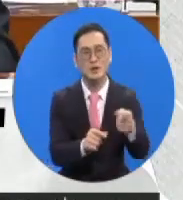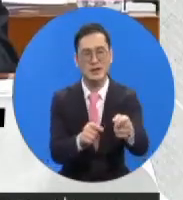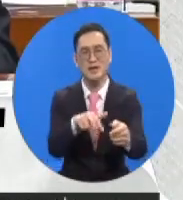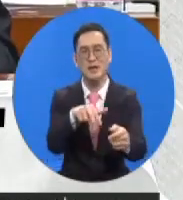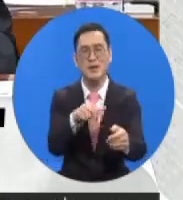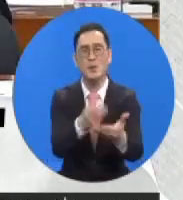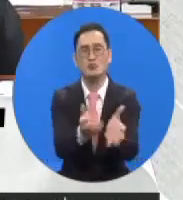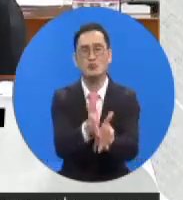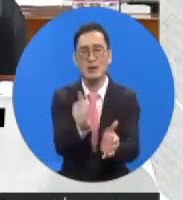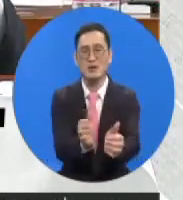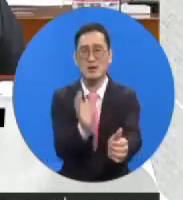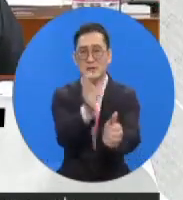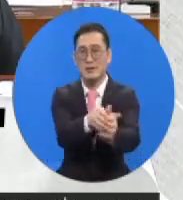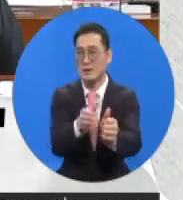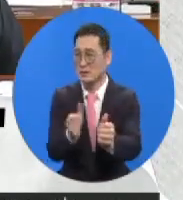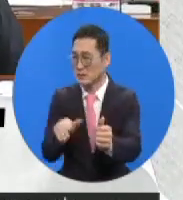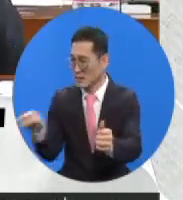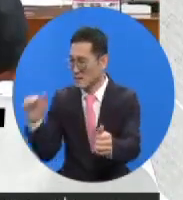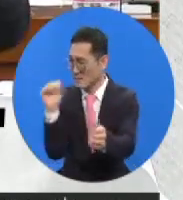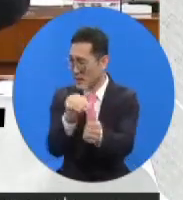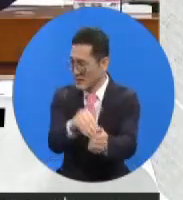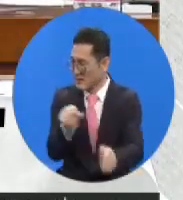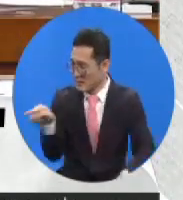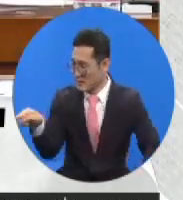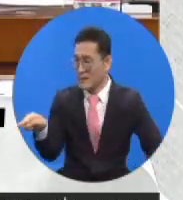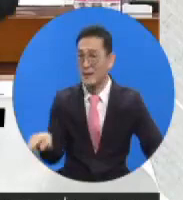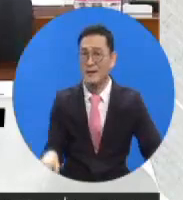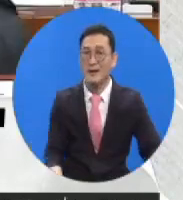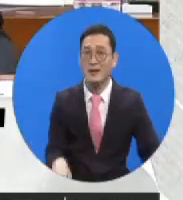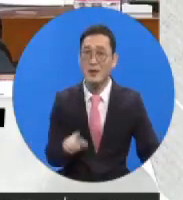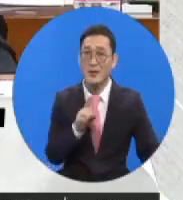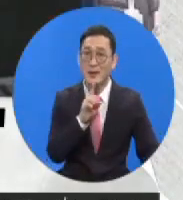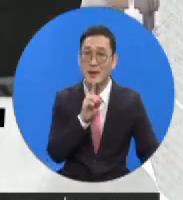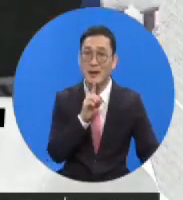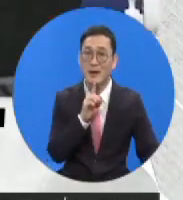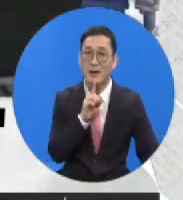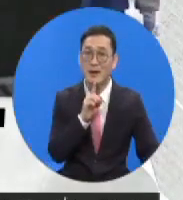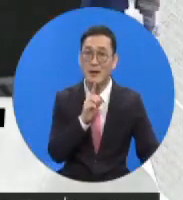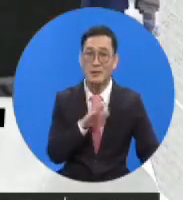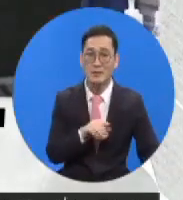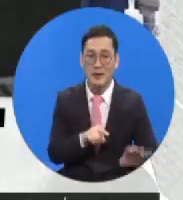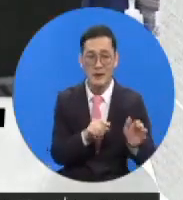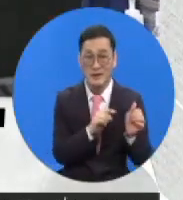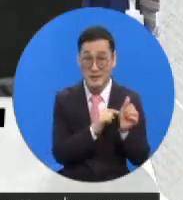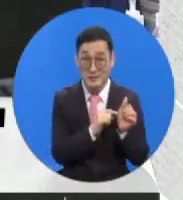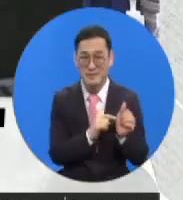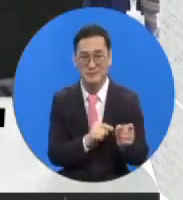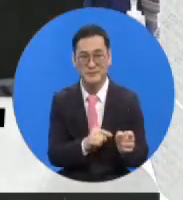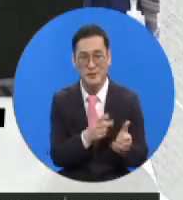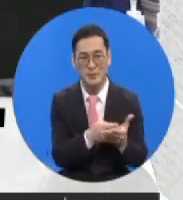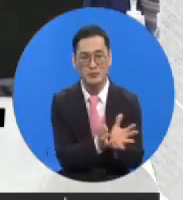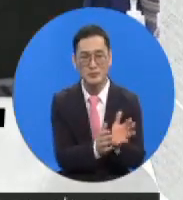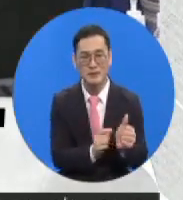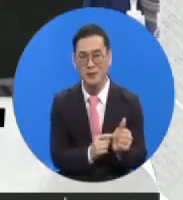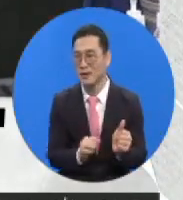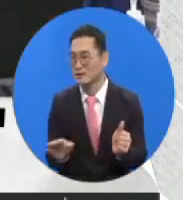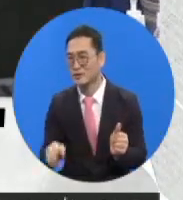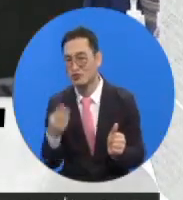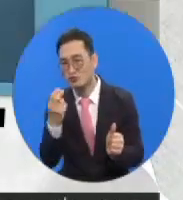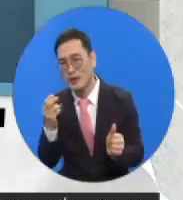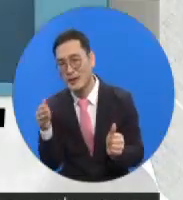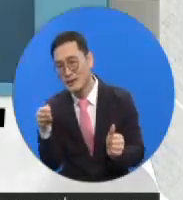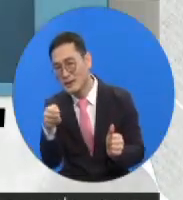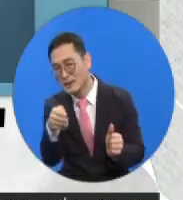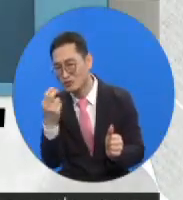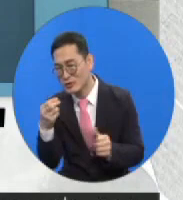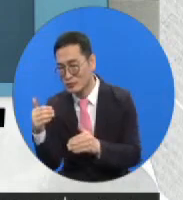맥락을 윤석열 총장의 얘기를 들으면서 보게 되니까 정반대 해석도 가능한 거잖아요. 아니, 오히려 수사가 들어가고 있는 상황을